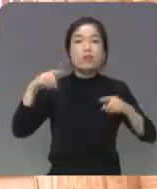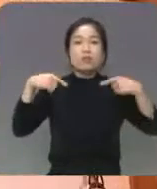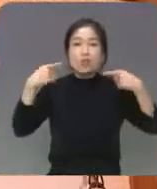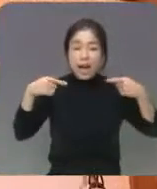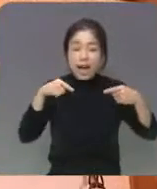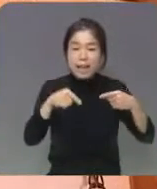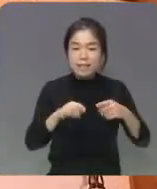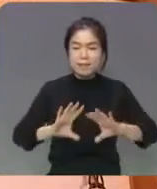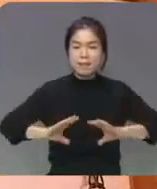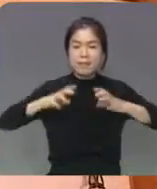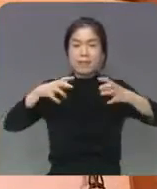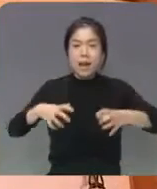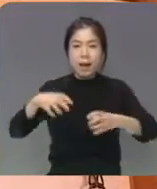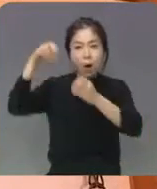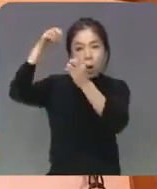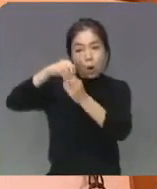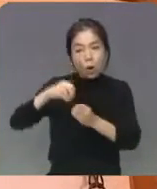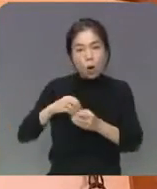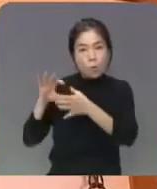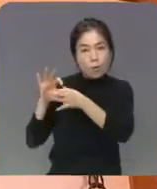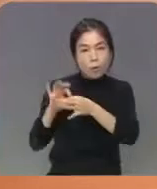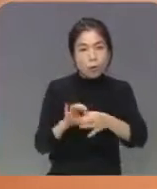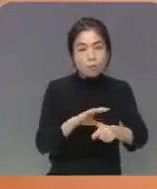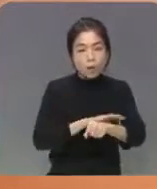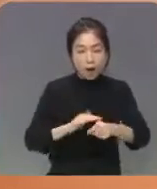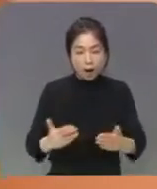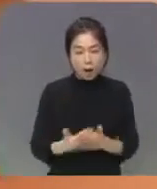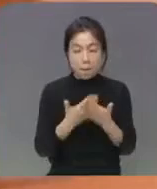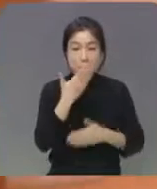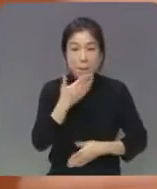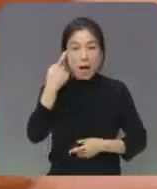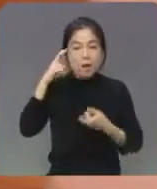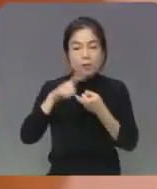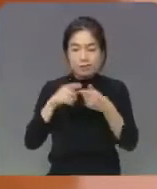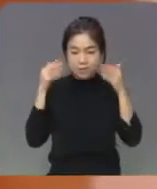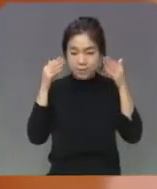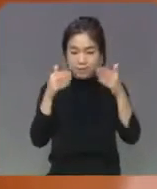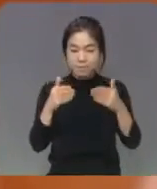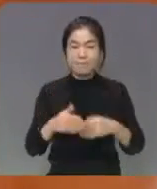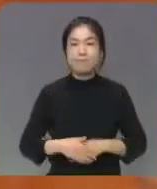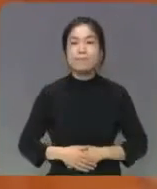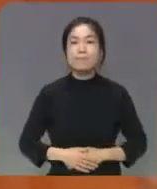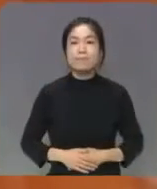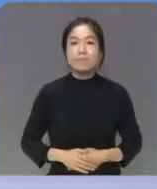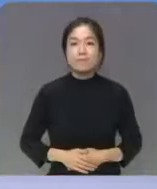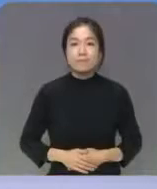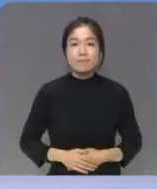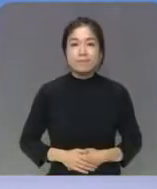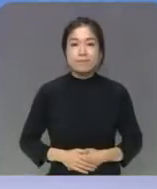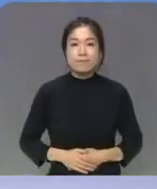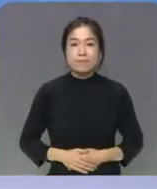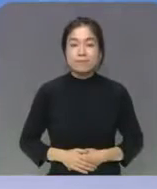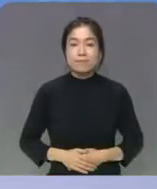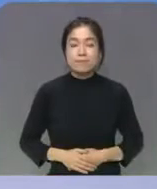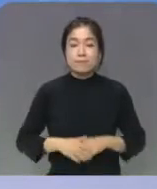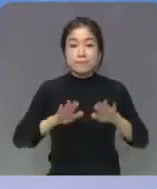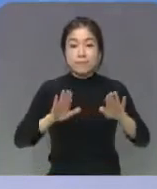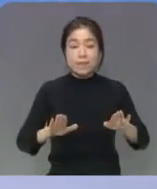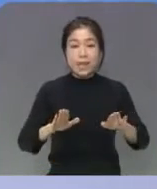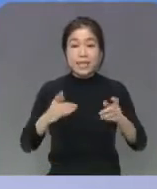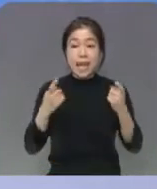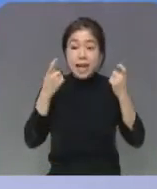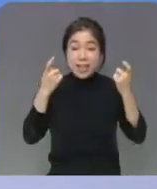물로 명맥이 있기에 숨통이 트일 수 있을지 주목됩니다 케이브 의 수요 수 희 종 아닙니다 이제는